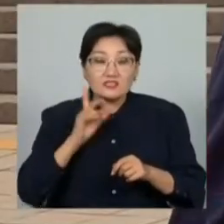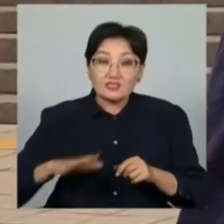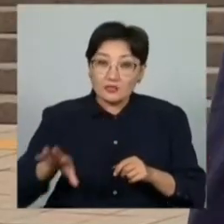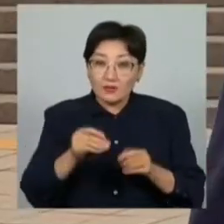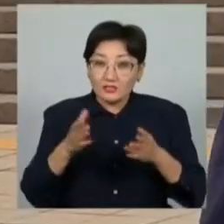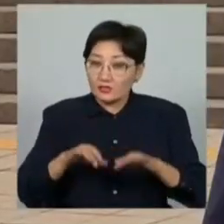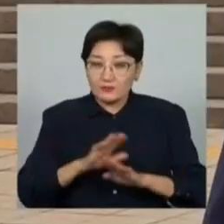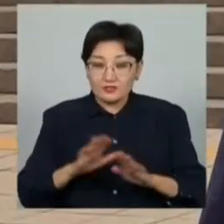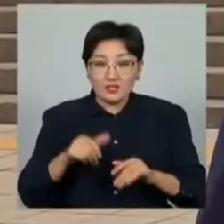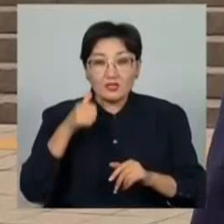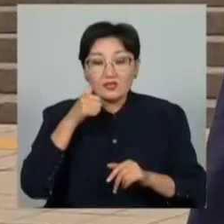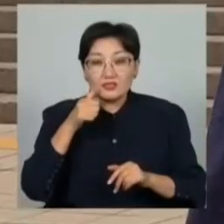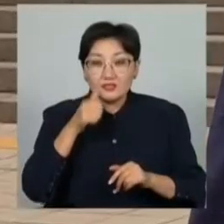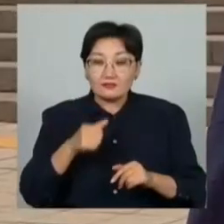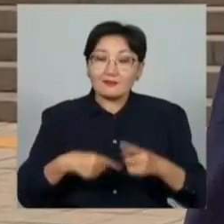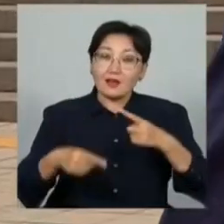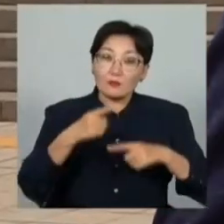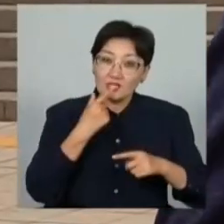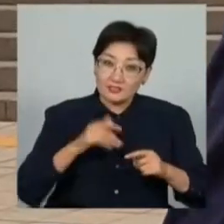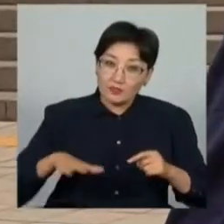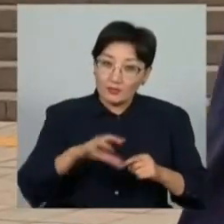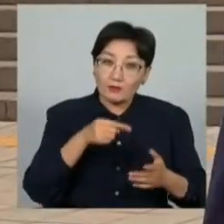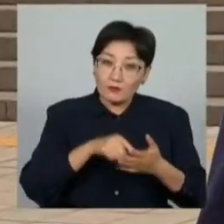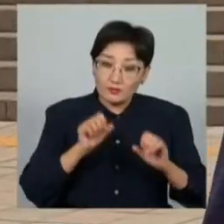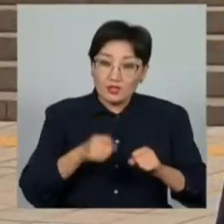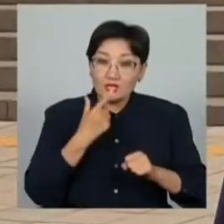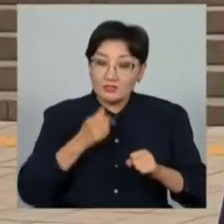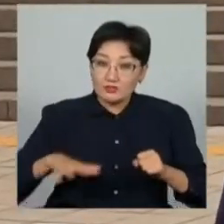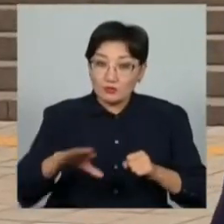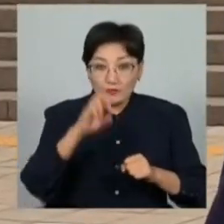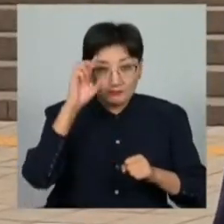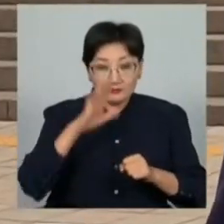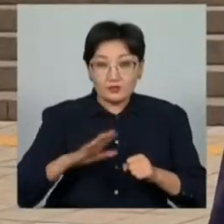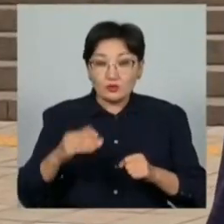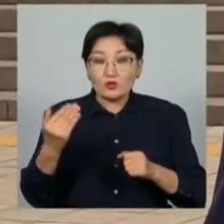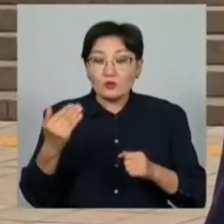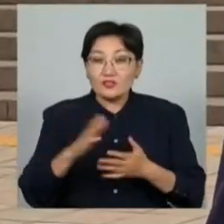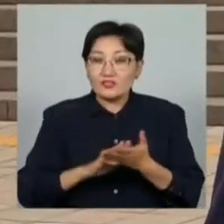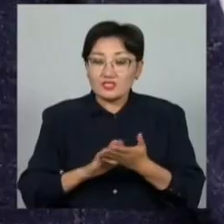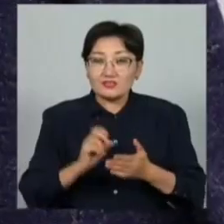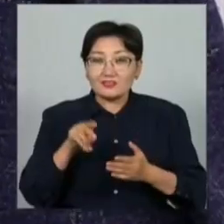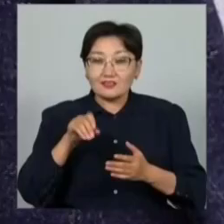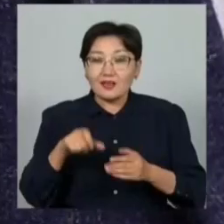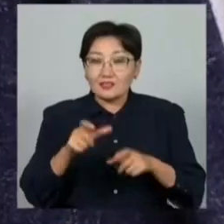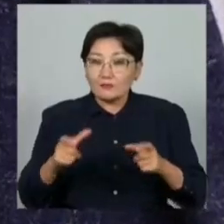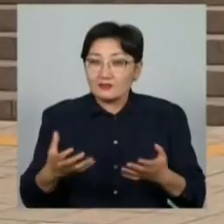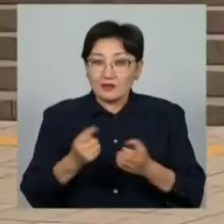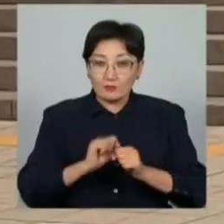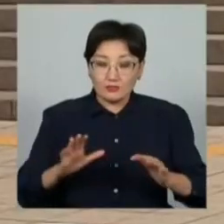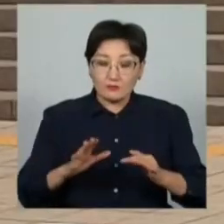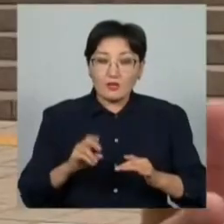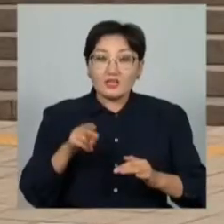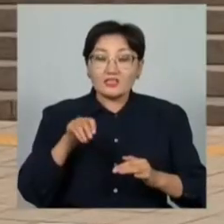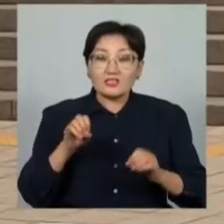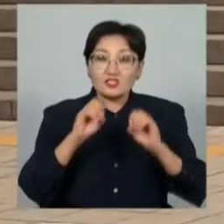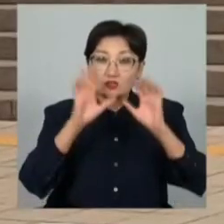емес. Ертең қайда қызыл аймаққа түсіп қалуымыз мүмкін. Ал қызыл аймақта тұрған мемлекеттен олар ешқандай қажыларды қабылдамайды. Енді